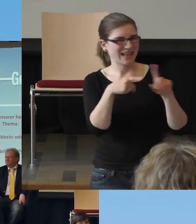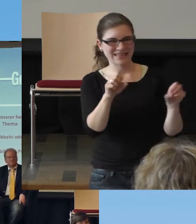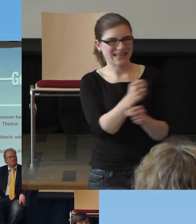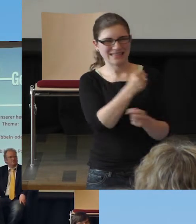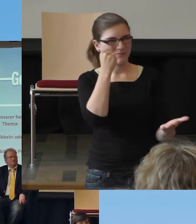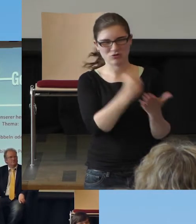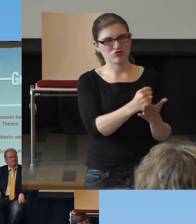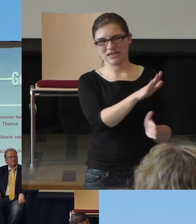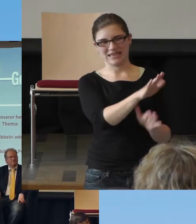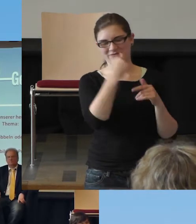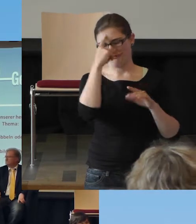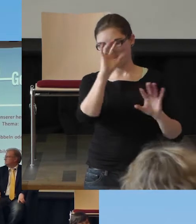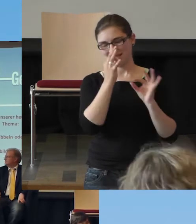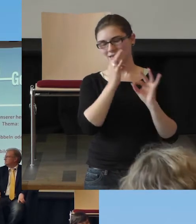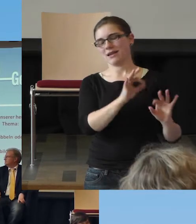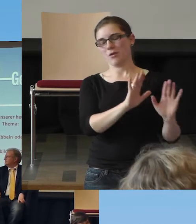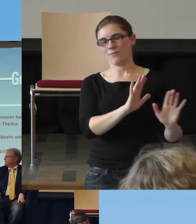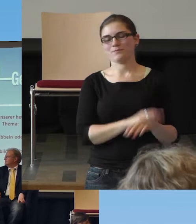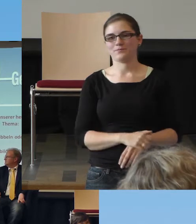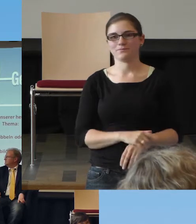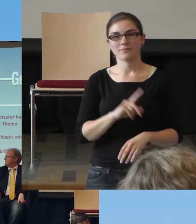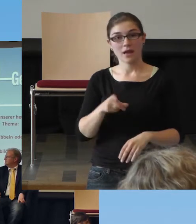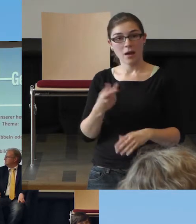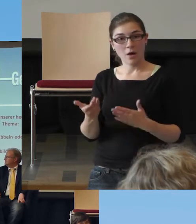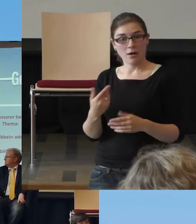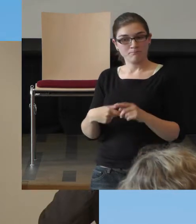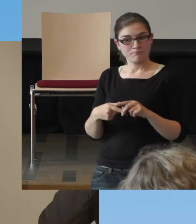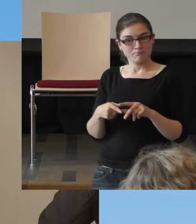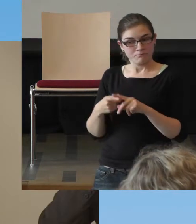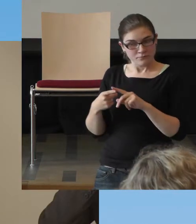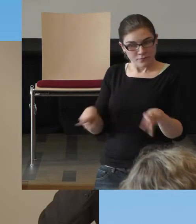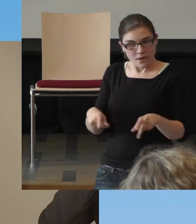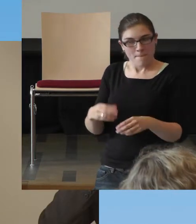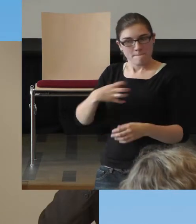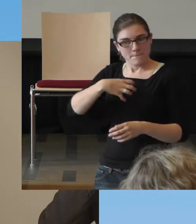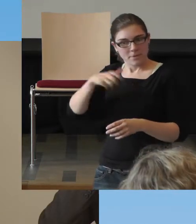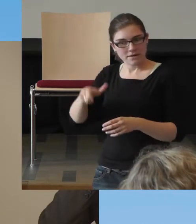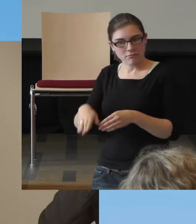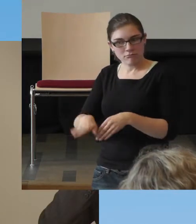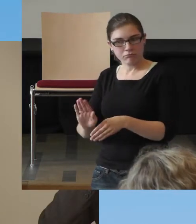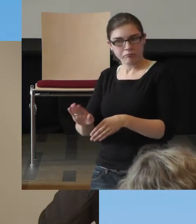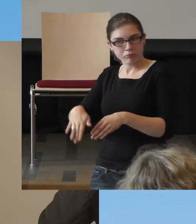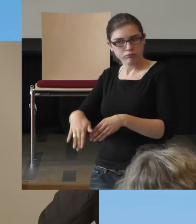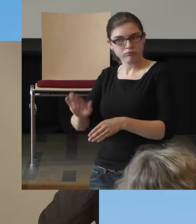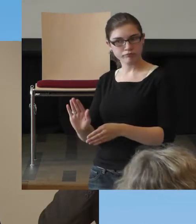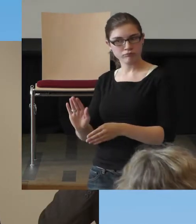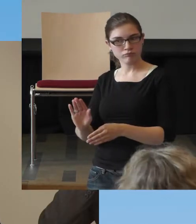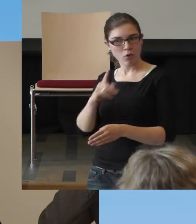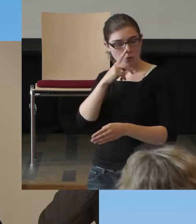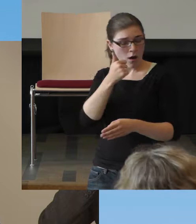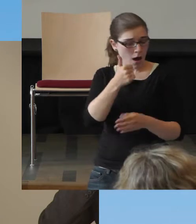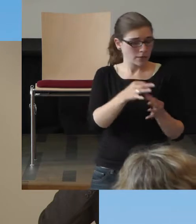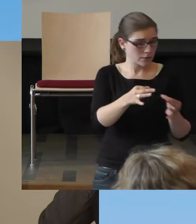nicht bestätigen. Also bei diesen Patienten, die haben jetzt auch nicht speziell, wenn sie gehen, Schmerzen in den Füßen, sondern die haben eher